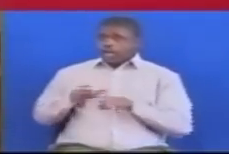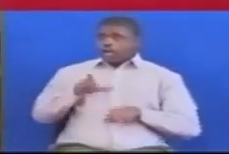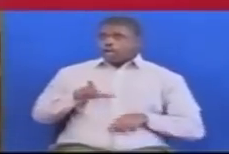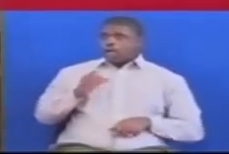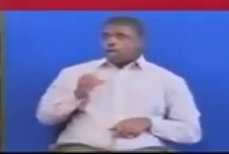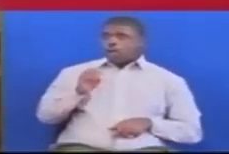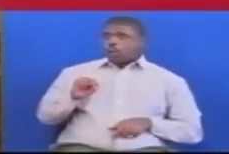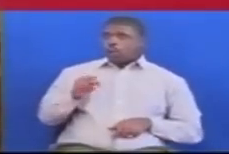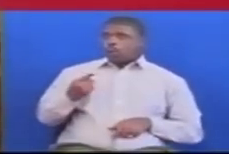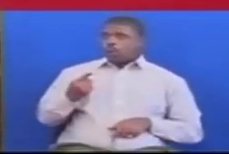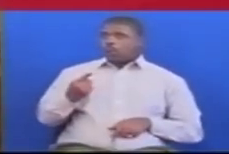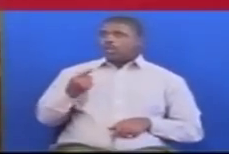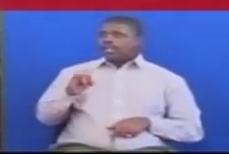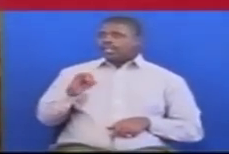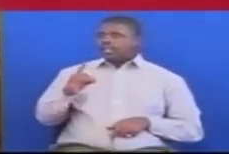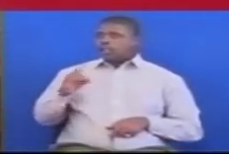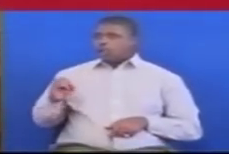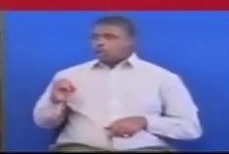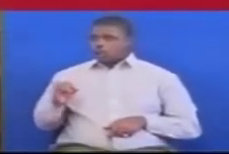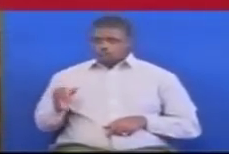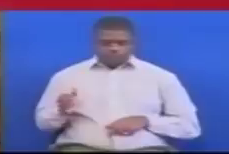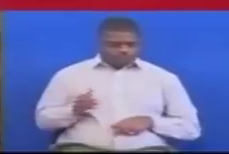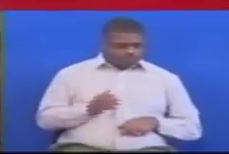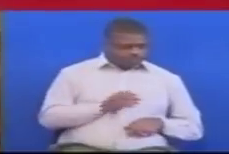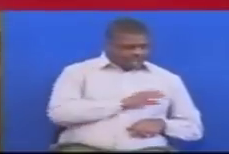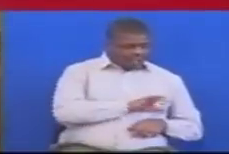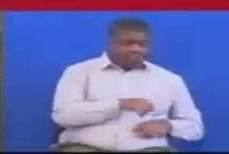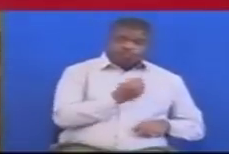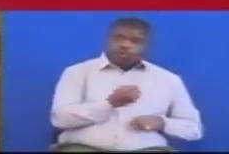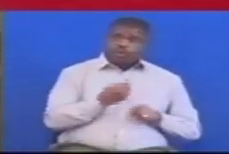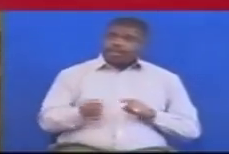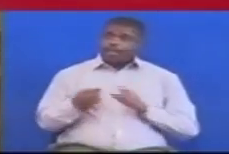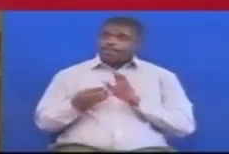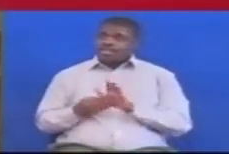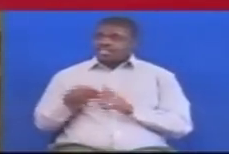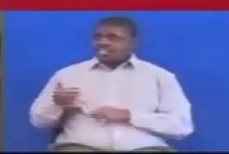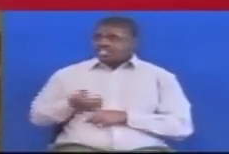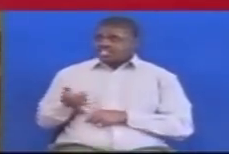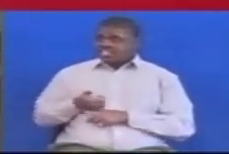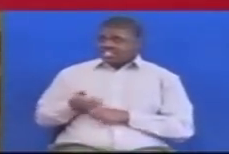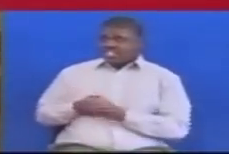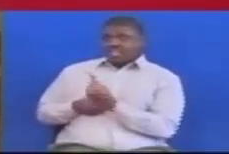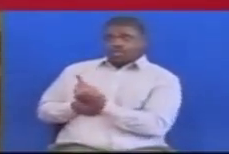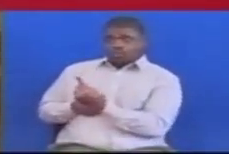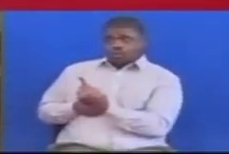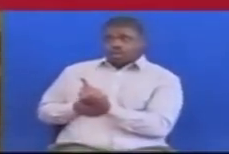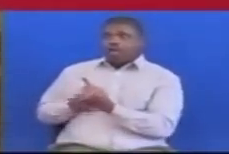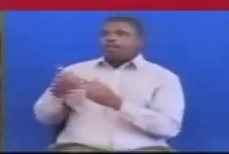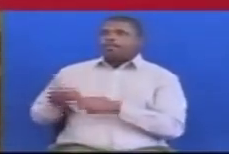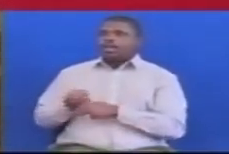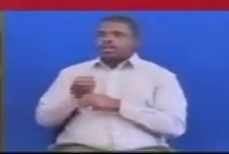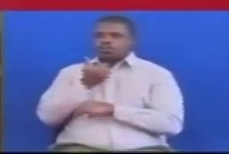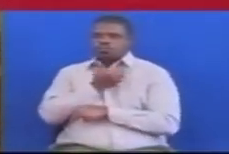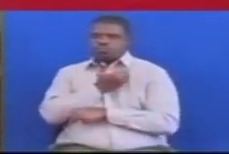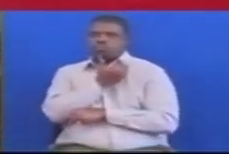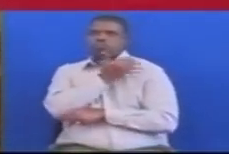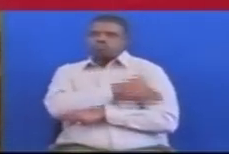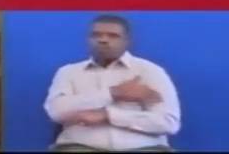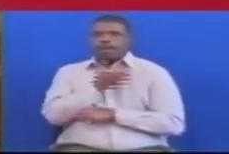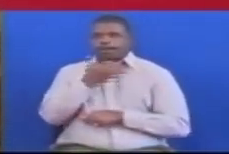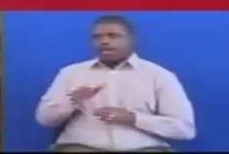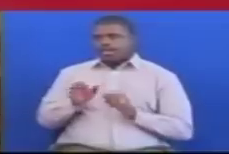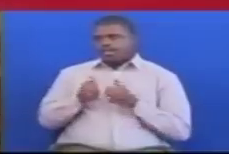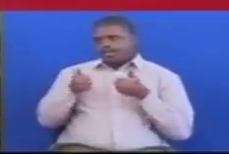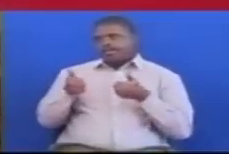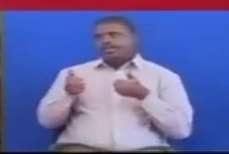wa Longido mjini na wananchi wapatao 1,294 wa kijiji cha Ngikareti wa kupata huduma ya maji safi na salama.